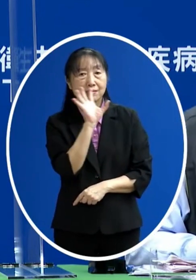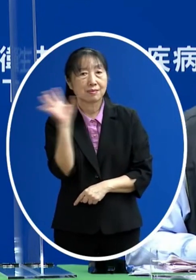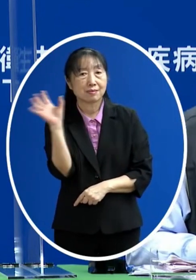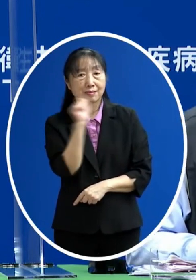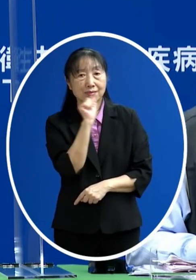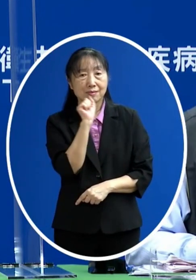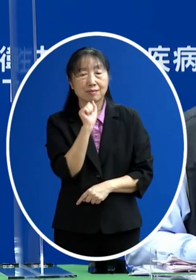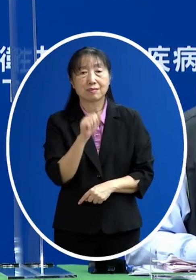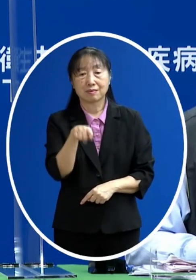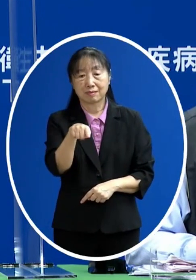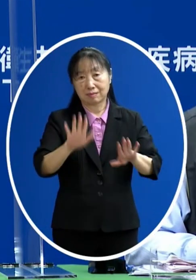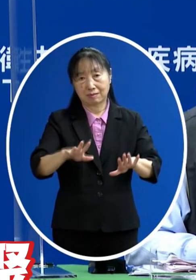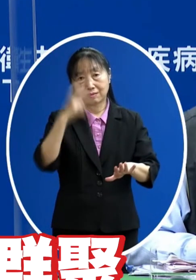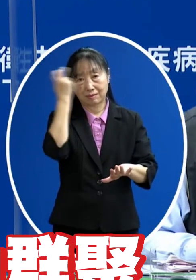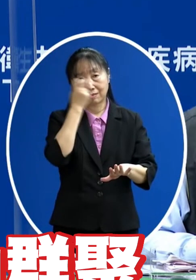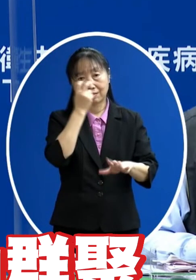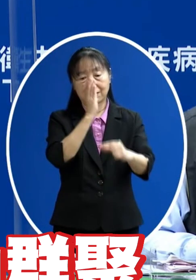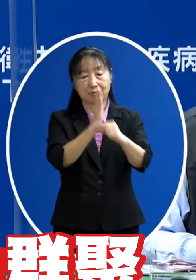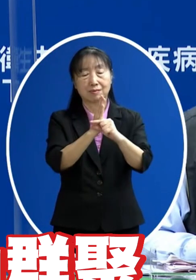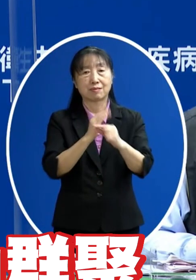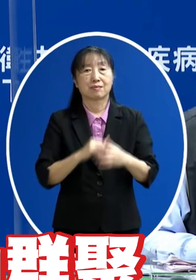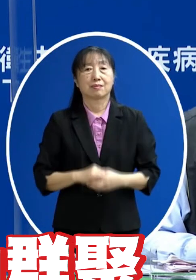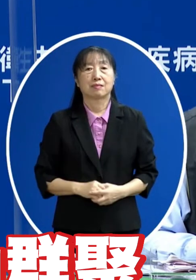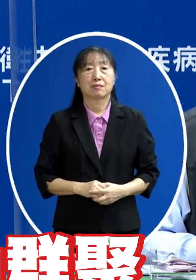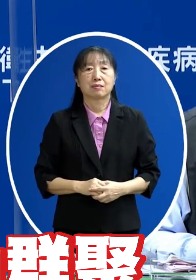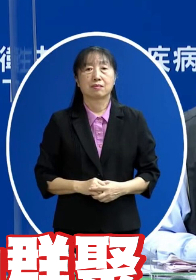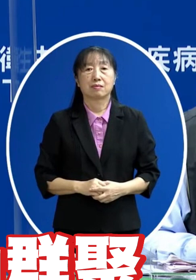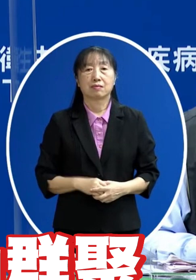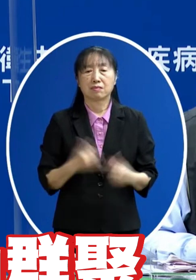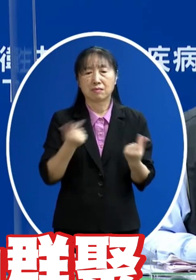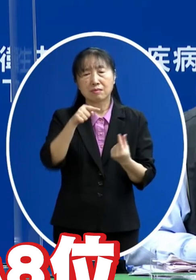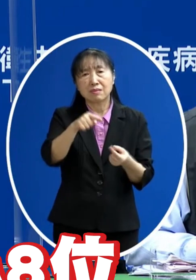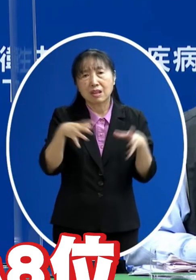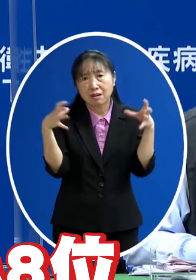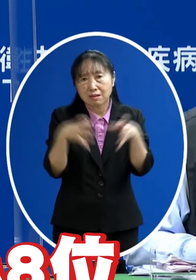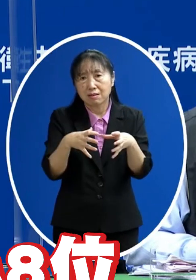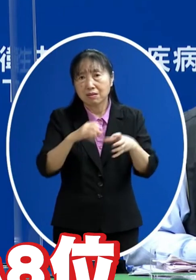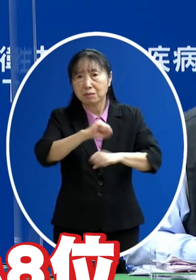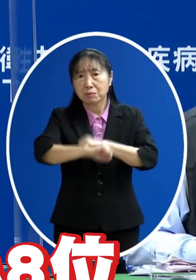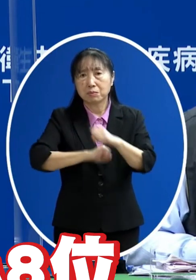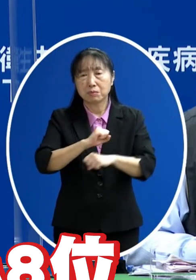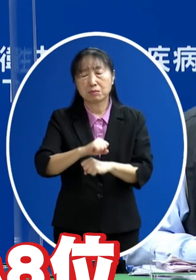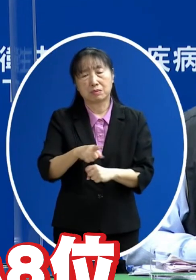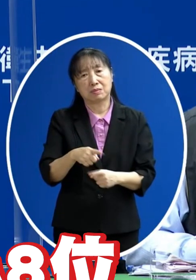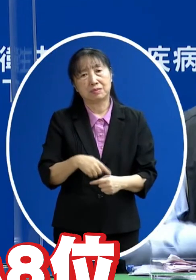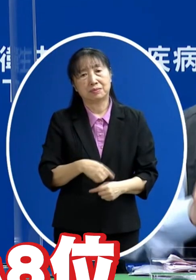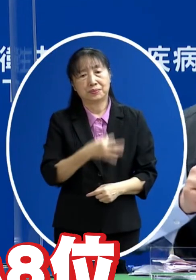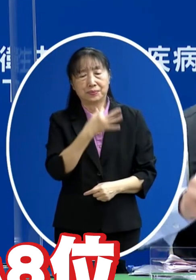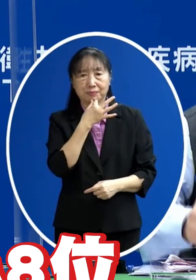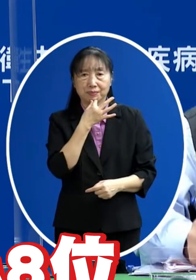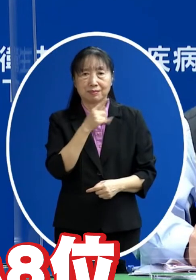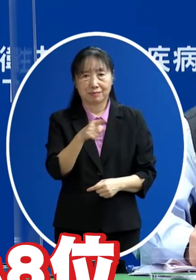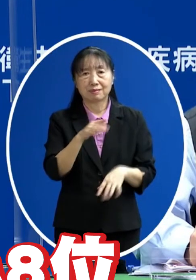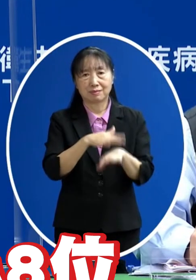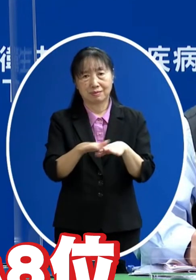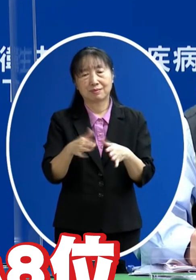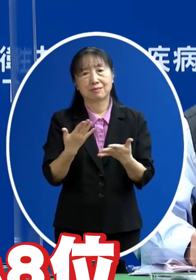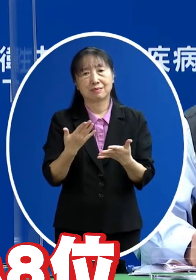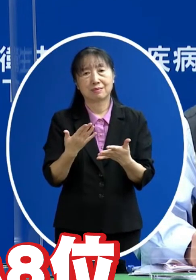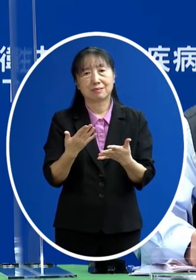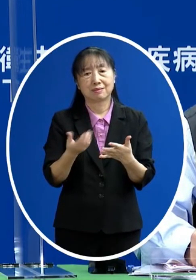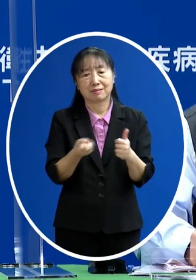验都在进行中。那但是有这样的一个群聚，总共就是产生了另外